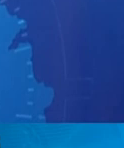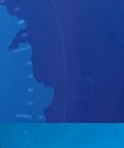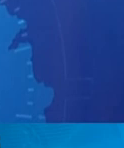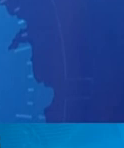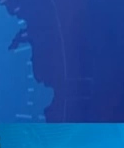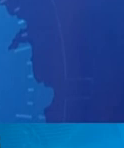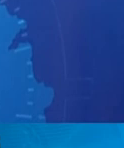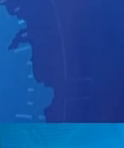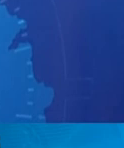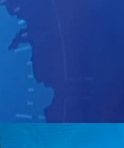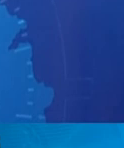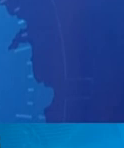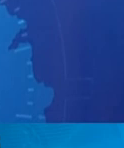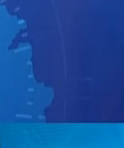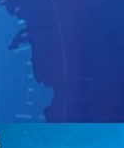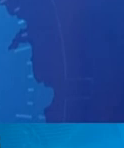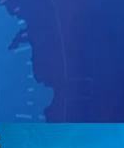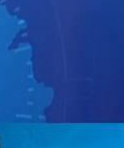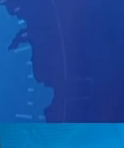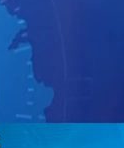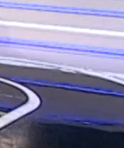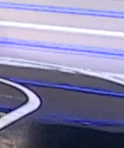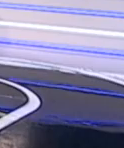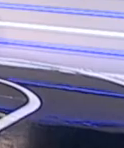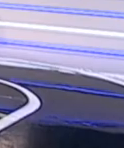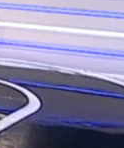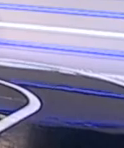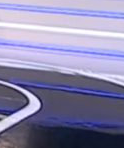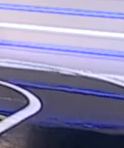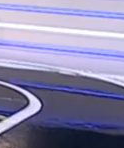à Conakry et d'autres villes du pays ces derniers jours. Voilà pour l'essentiel.